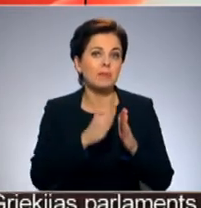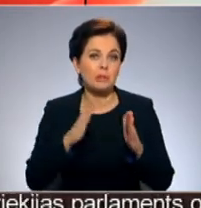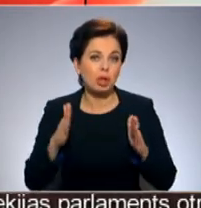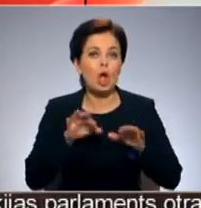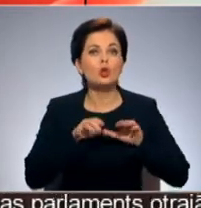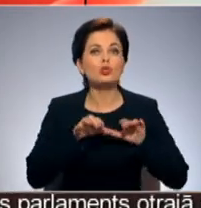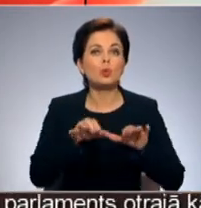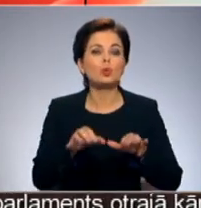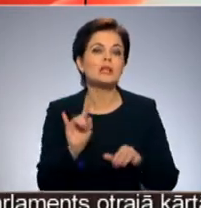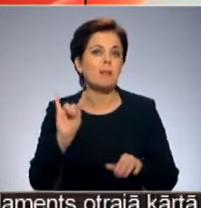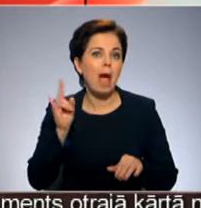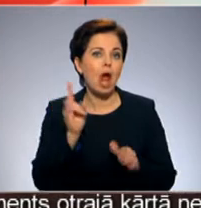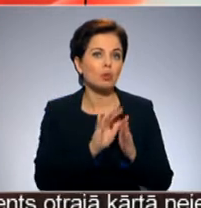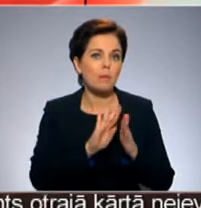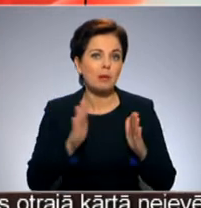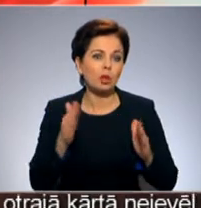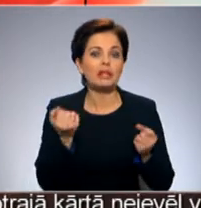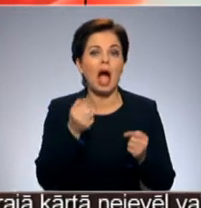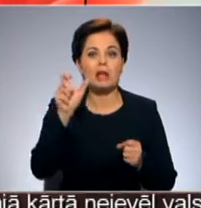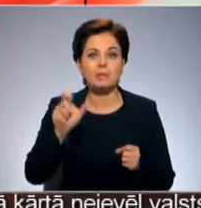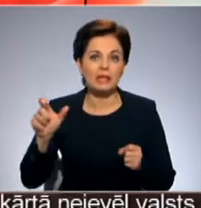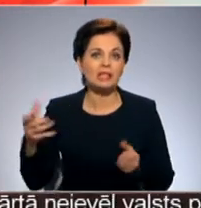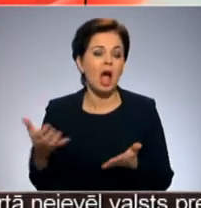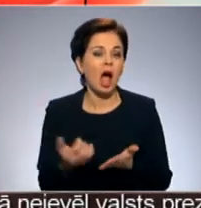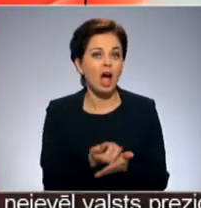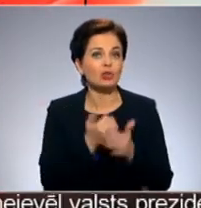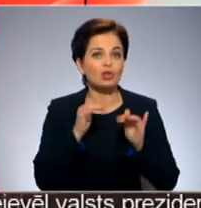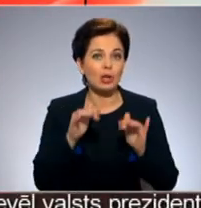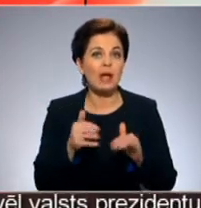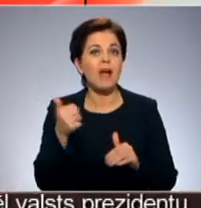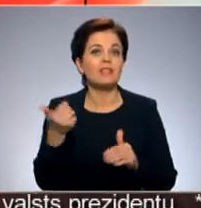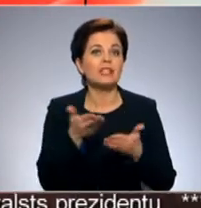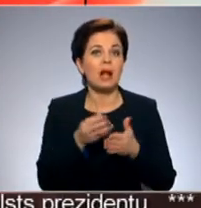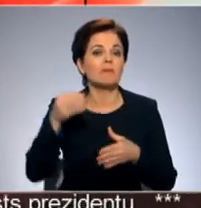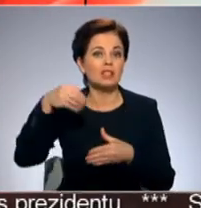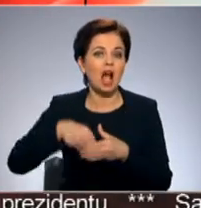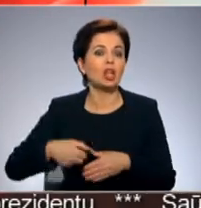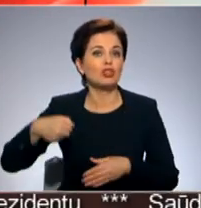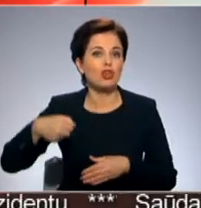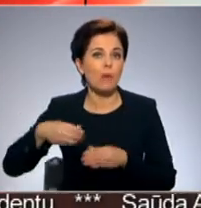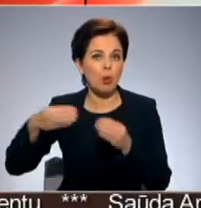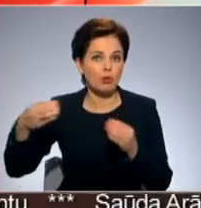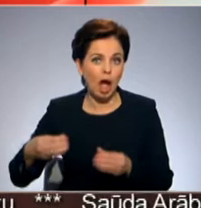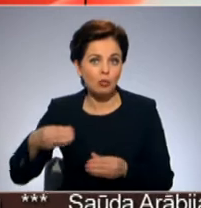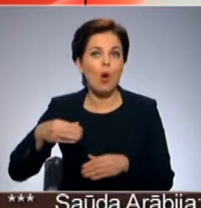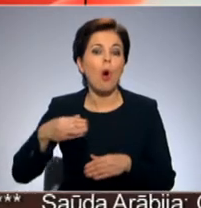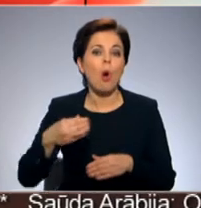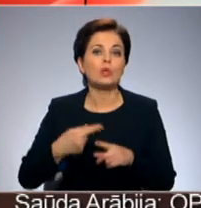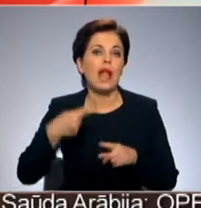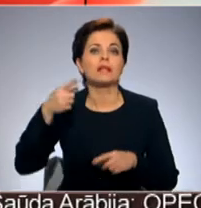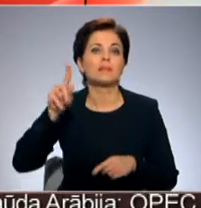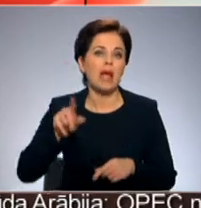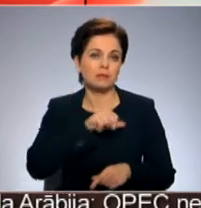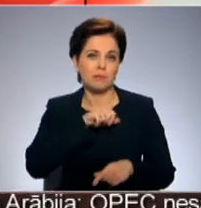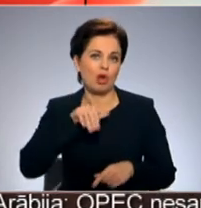bērnu bibliotēkas darbinieces ir atradušas risinājumu. Viņas grāmatiņas saliek čemodānā un reiz mēnesī dodas uz bērndārs pašas. Šāda